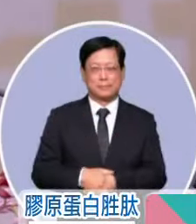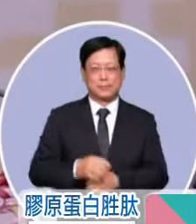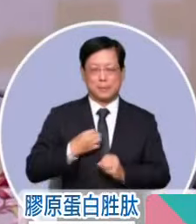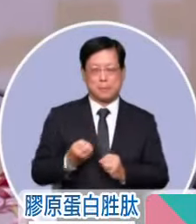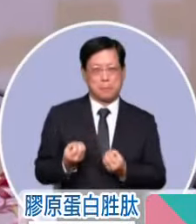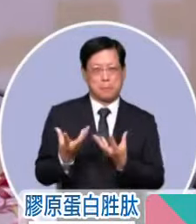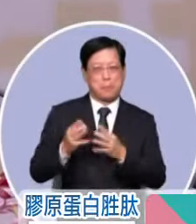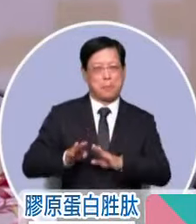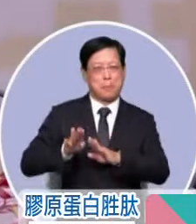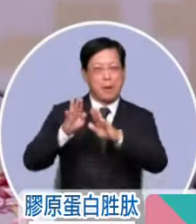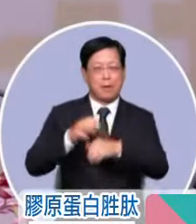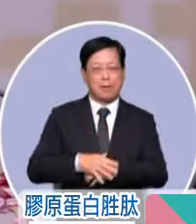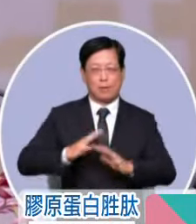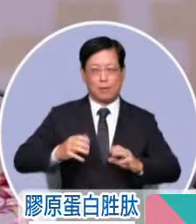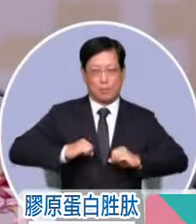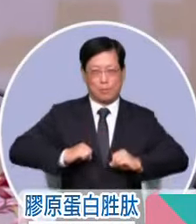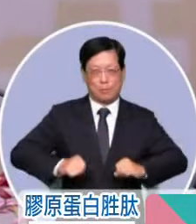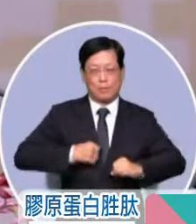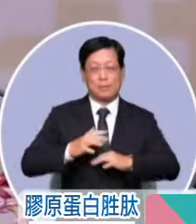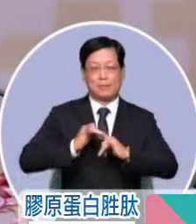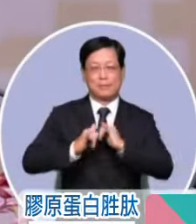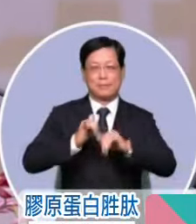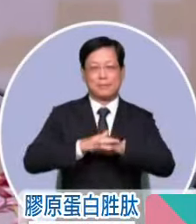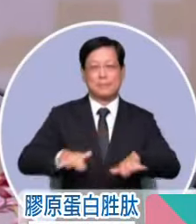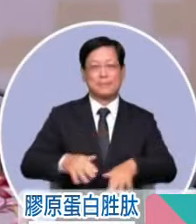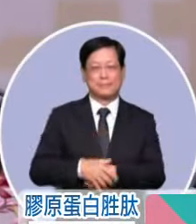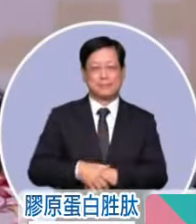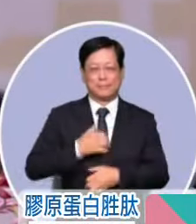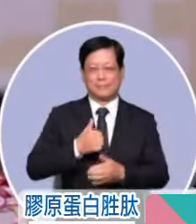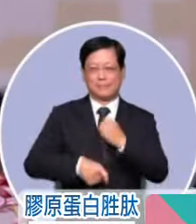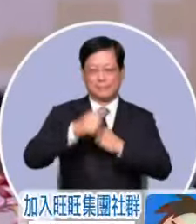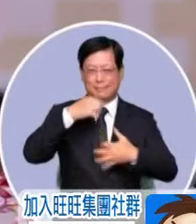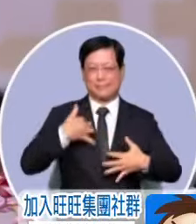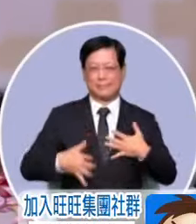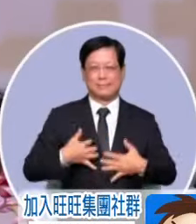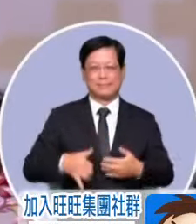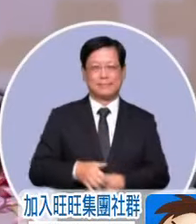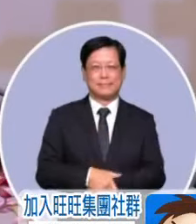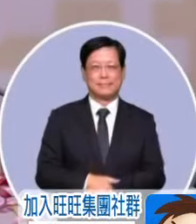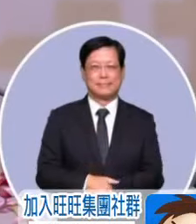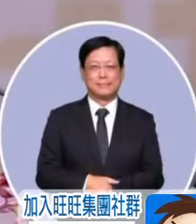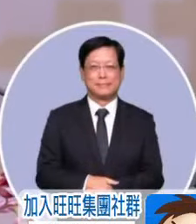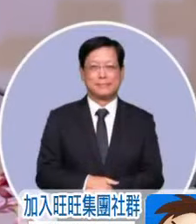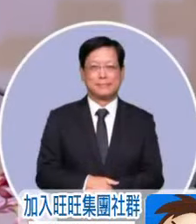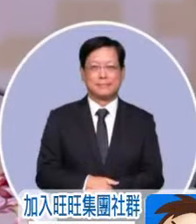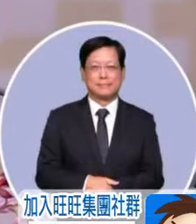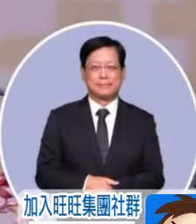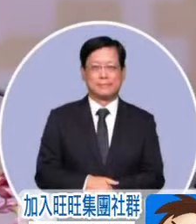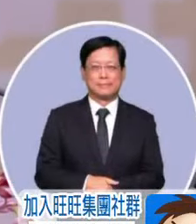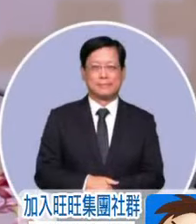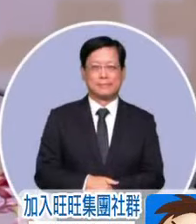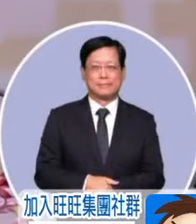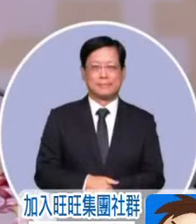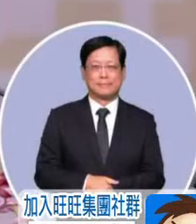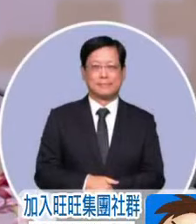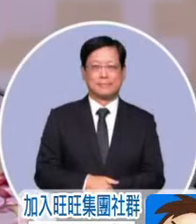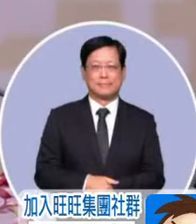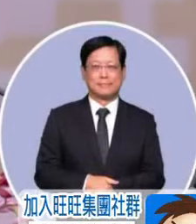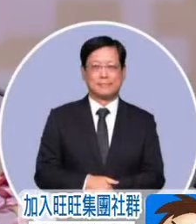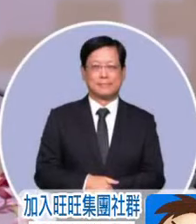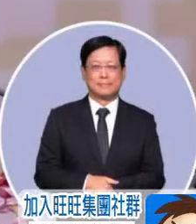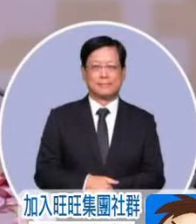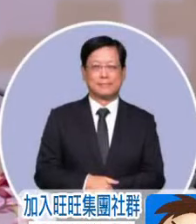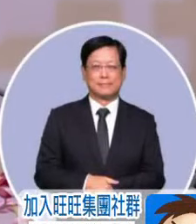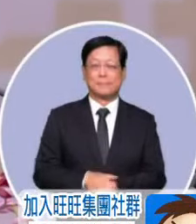展现出一个包容心嘛，那你那个自信要让人家感觉你本身就有自